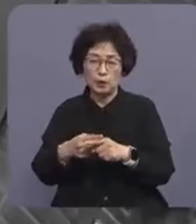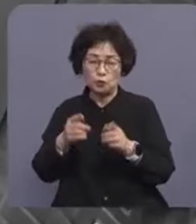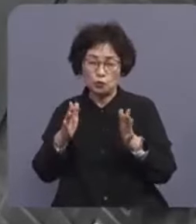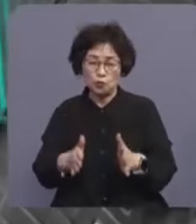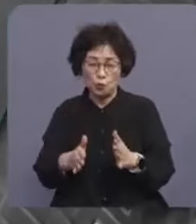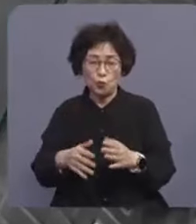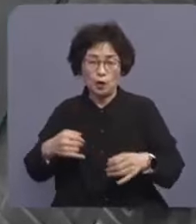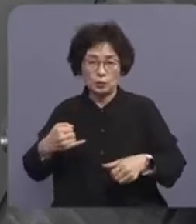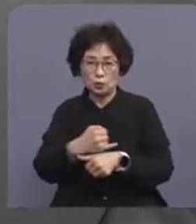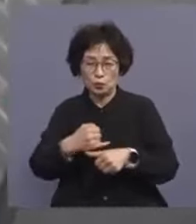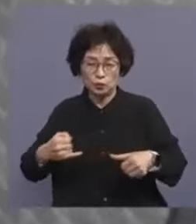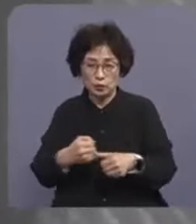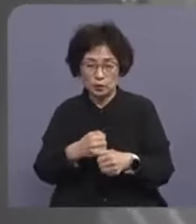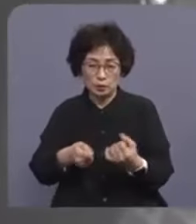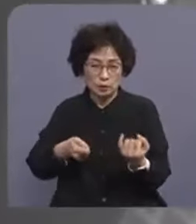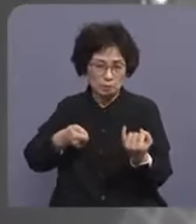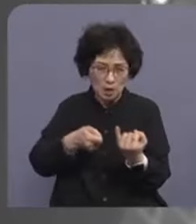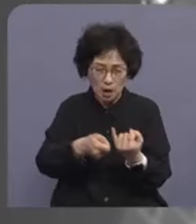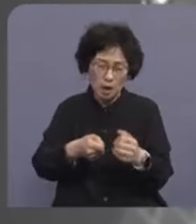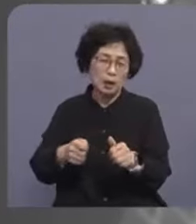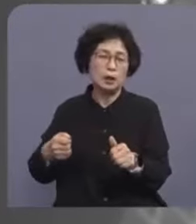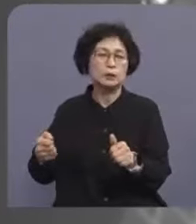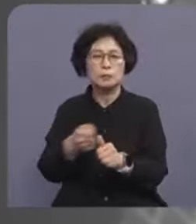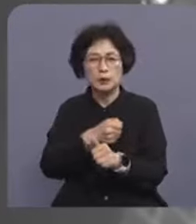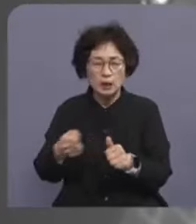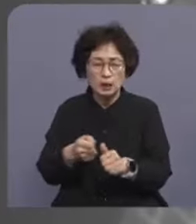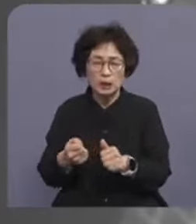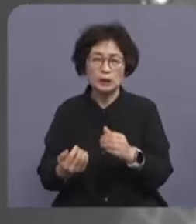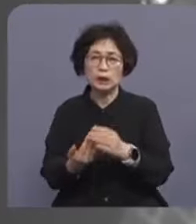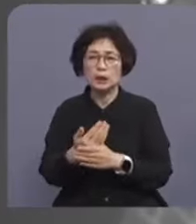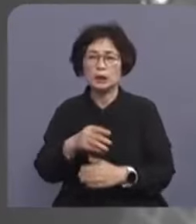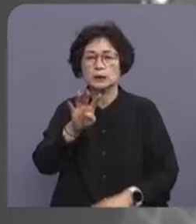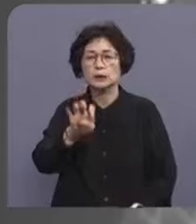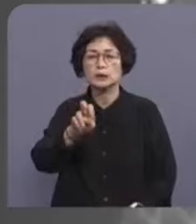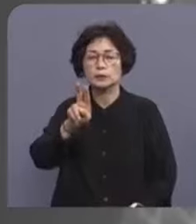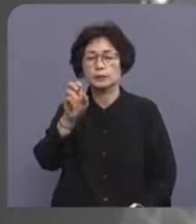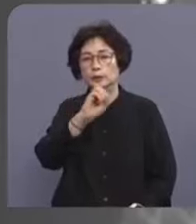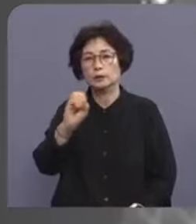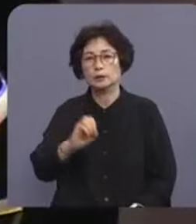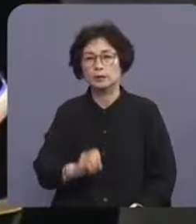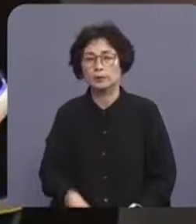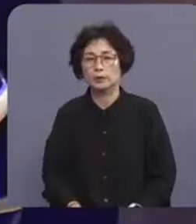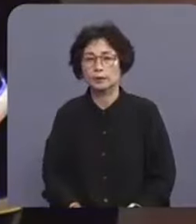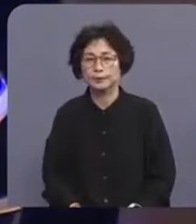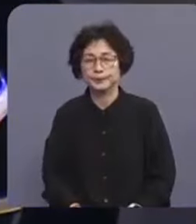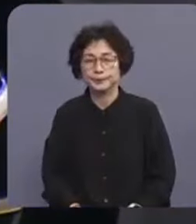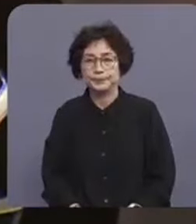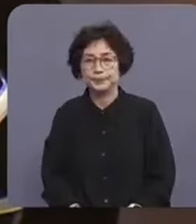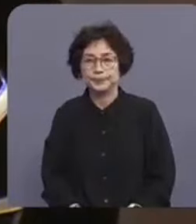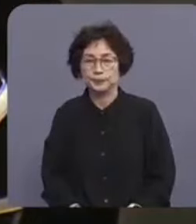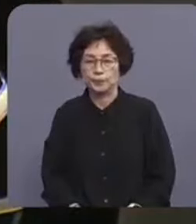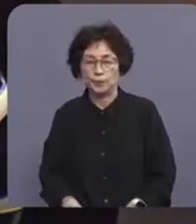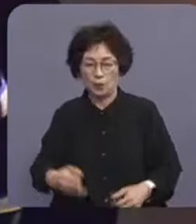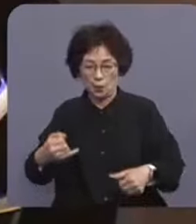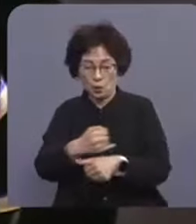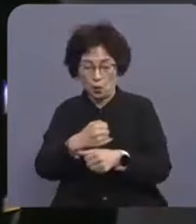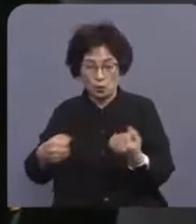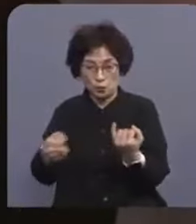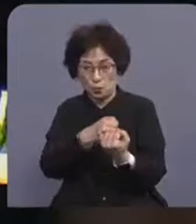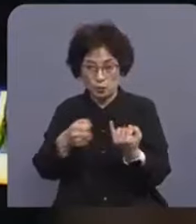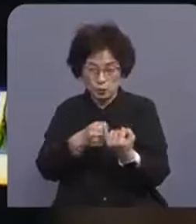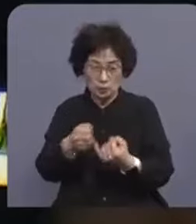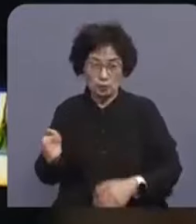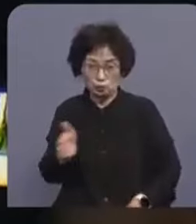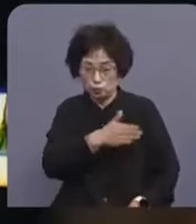살인 중 범죄 전 폭행 등 피해가 발생한 경우는 42%에 달합니다. 이 때문에 교제 폭력